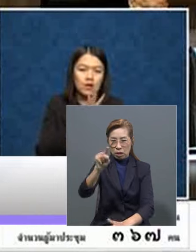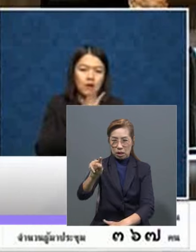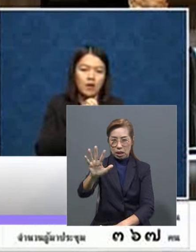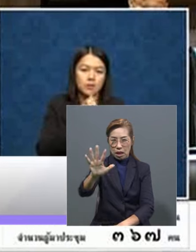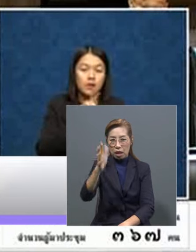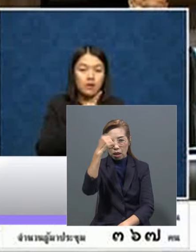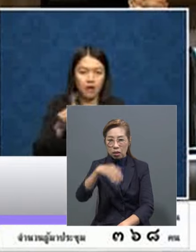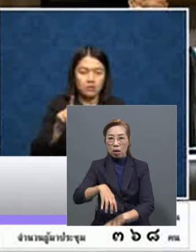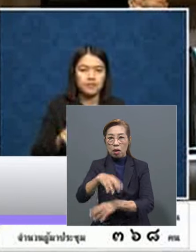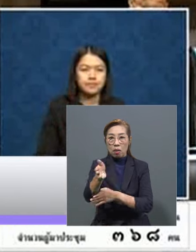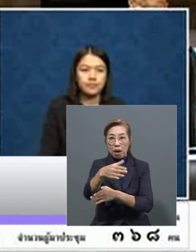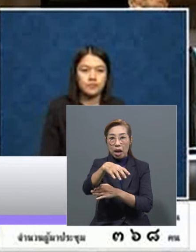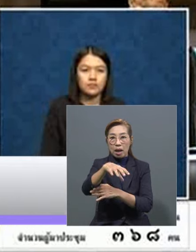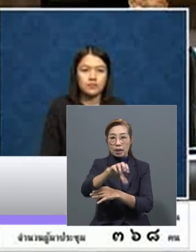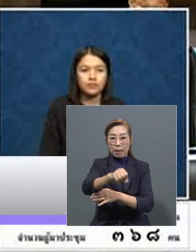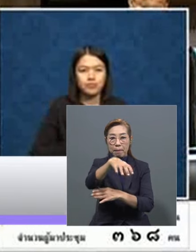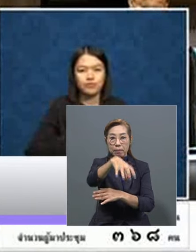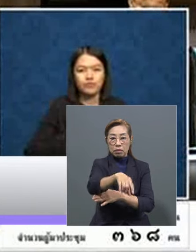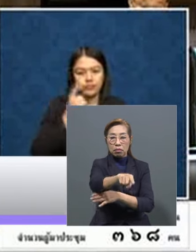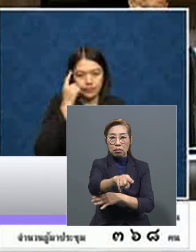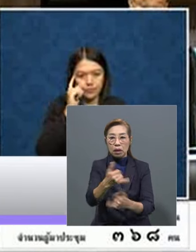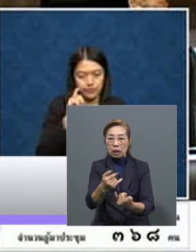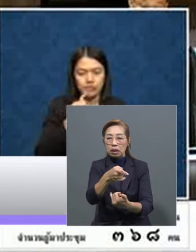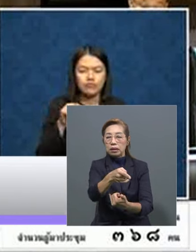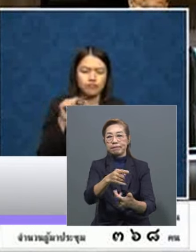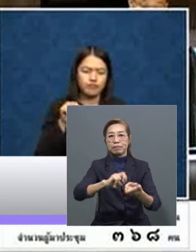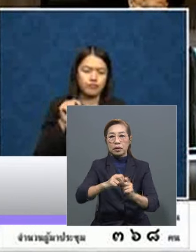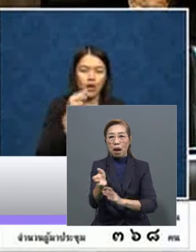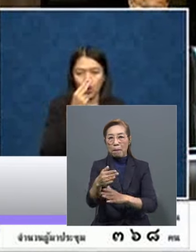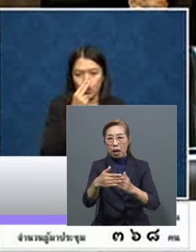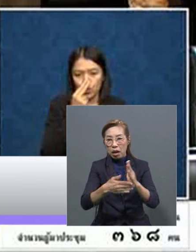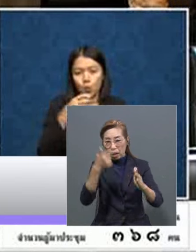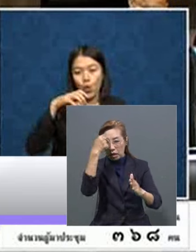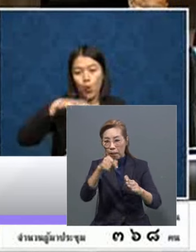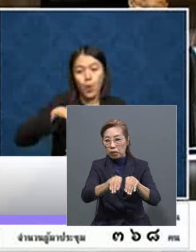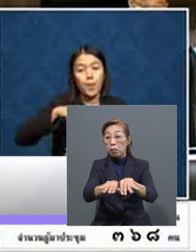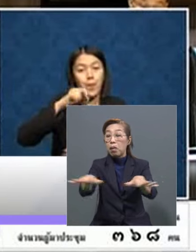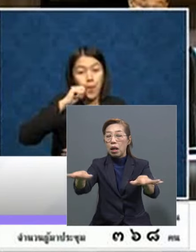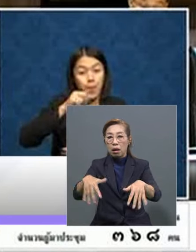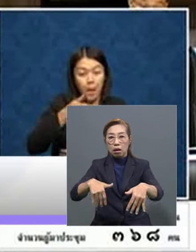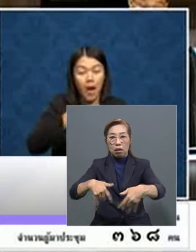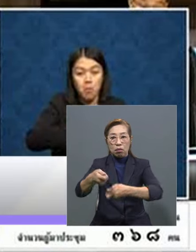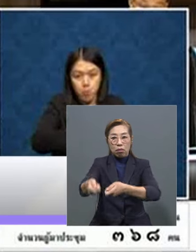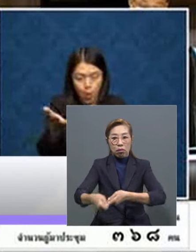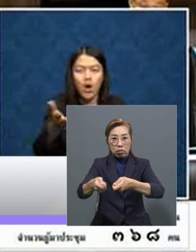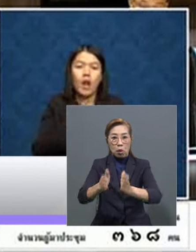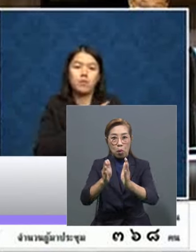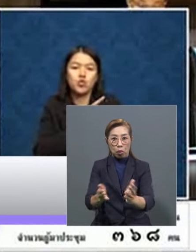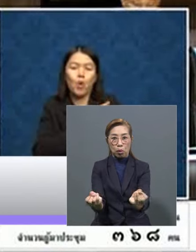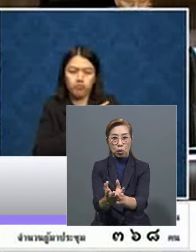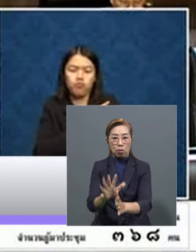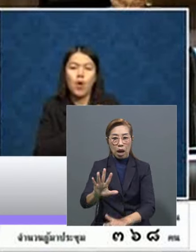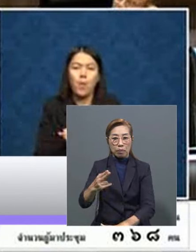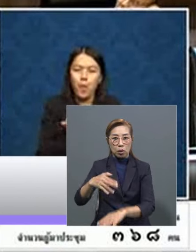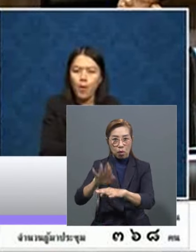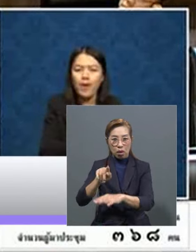ของกรมประมงครับเนื่องจากสถานการณ์ปลาหมอคางดำที่แพร่ระบาดมีพี่น้องเกษตรกรได้รับผลกระทบกว่า 50,000 รายที่